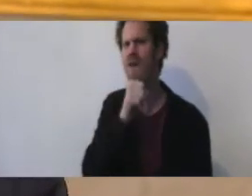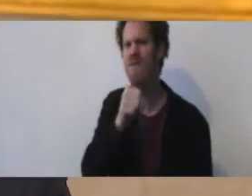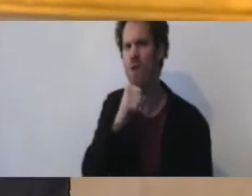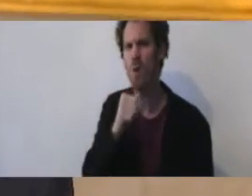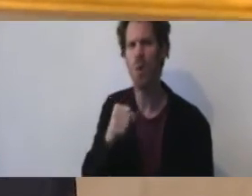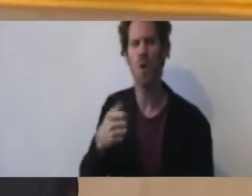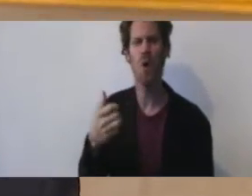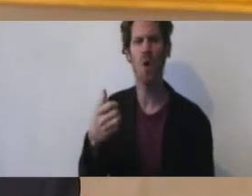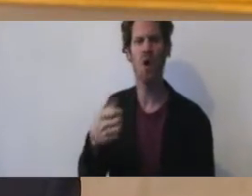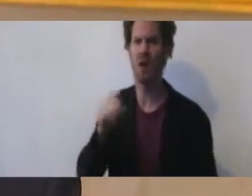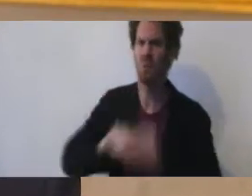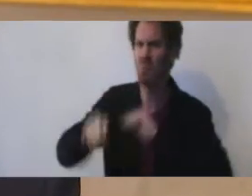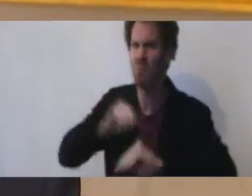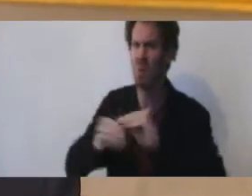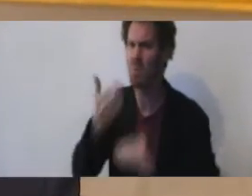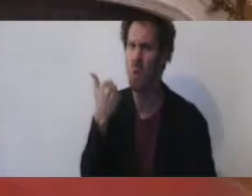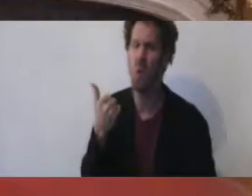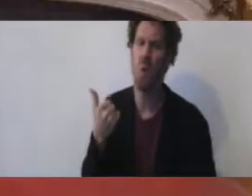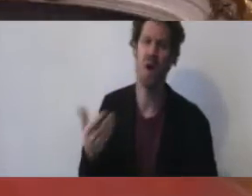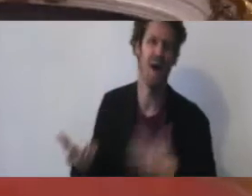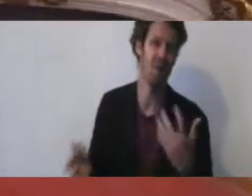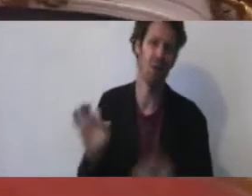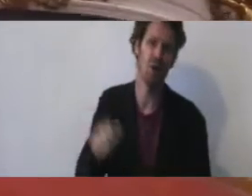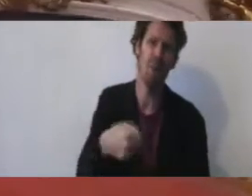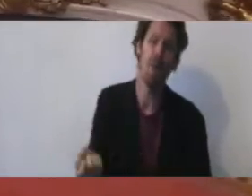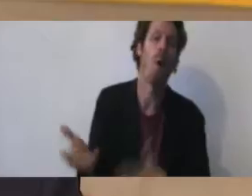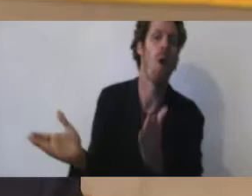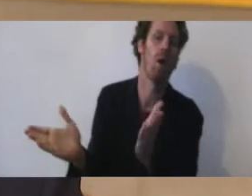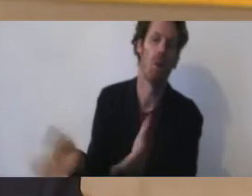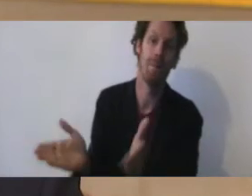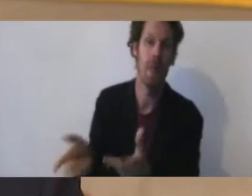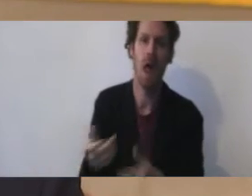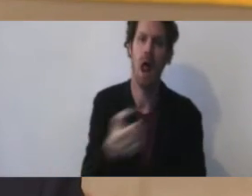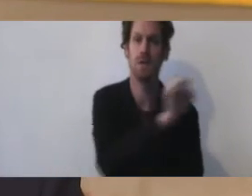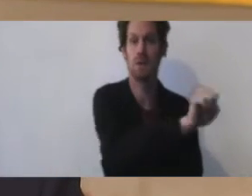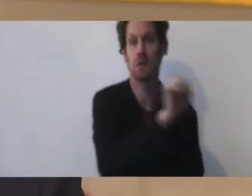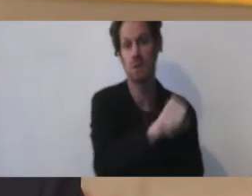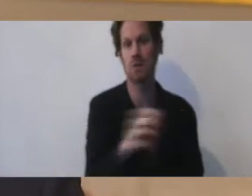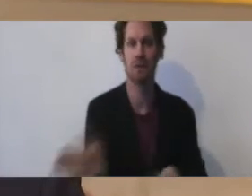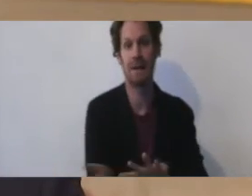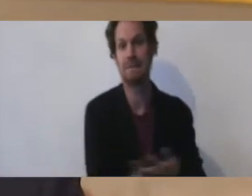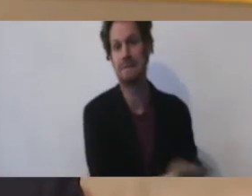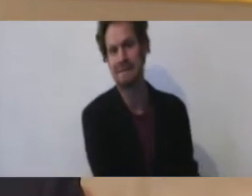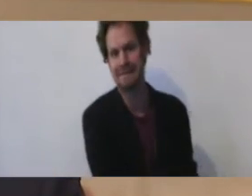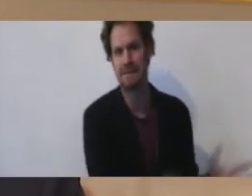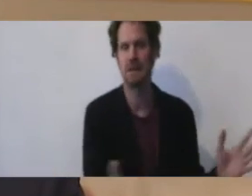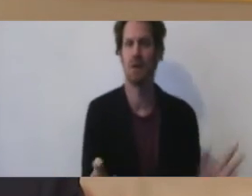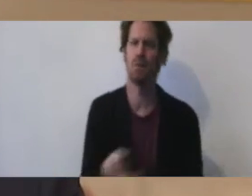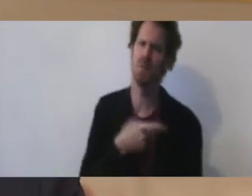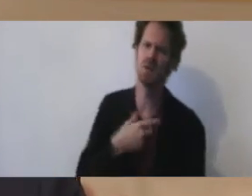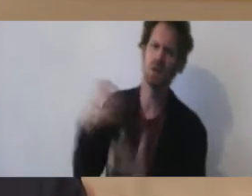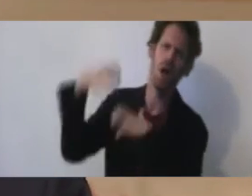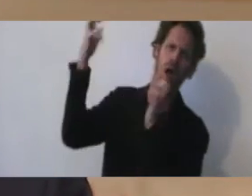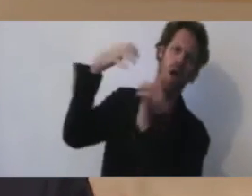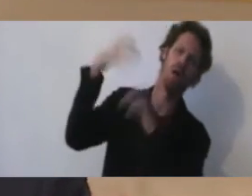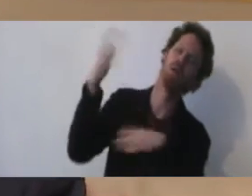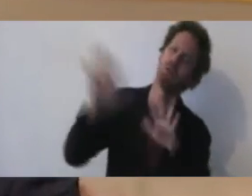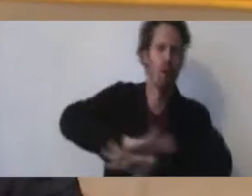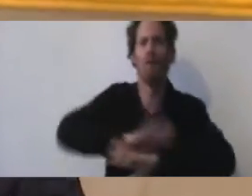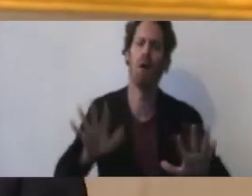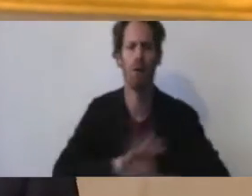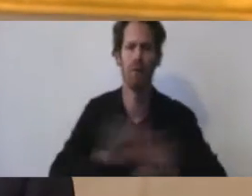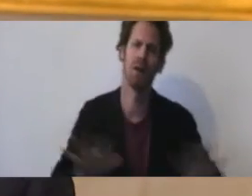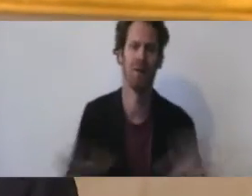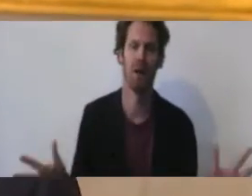l'accès aux soins sera facilité sans que soit mise en cause la liberté des professionnels de santé mais nous